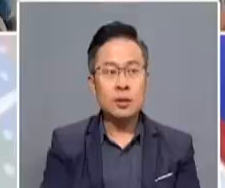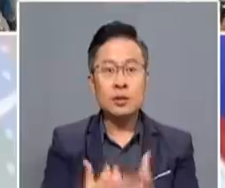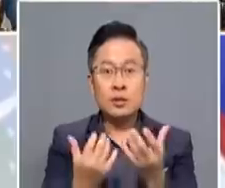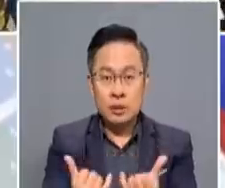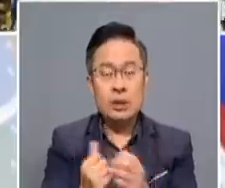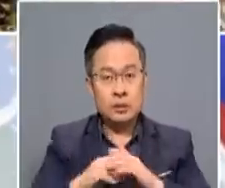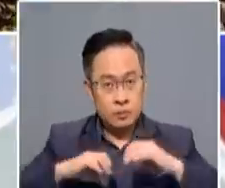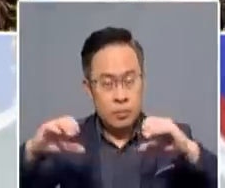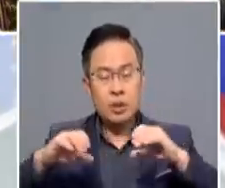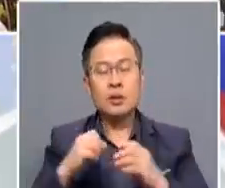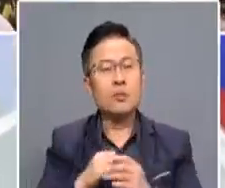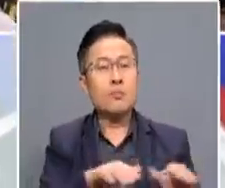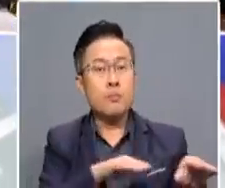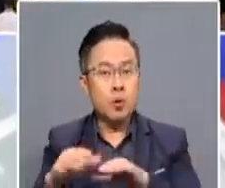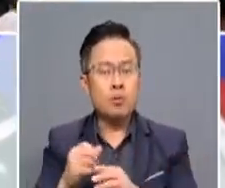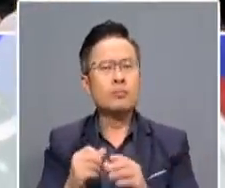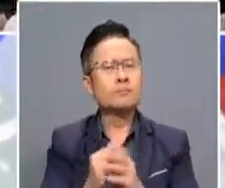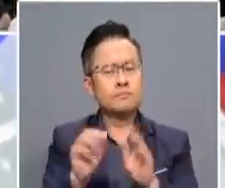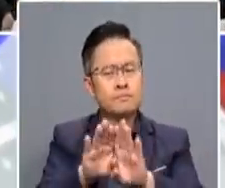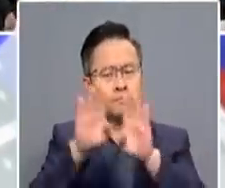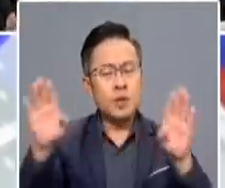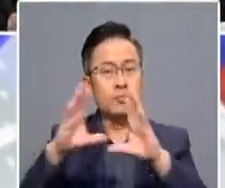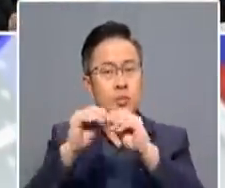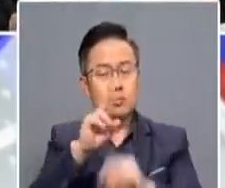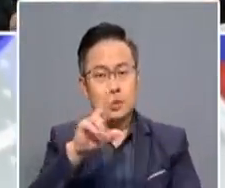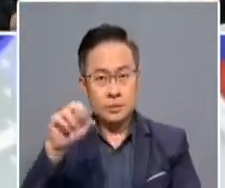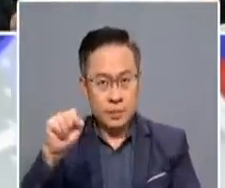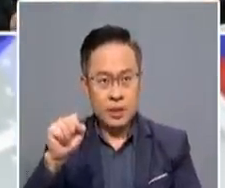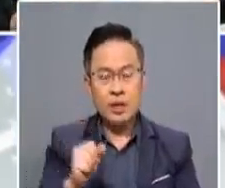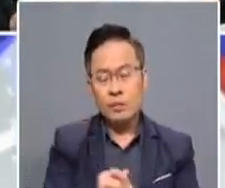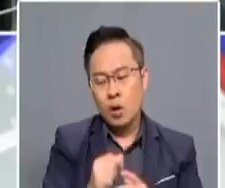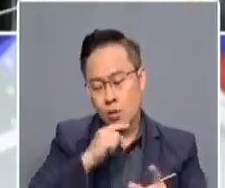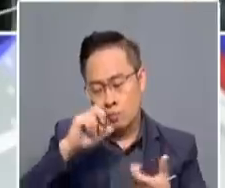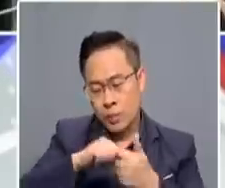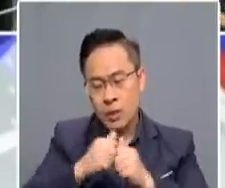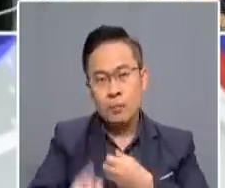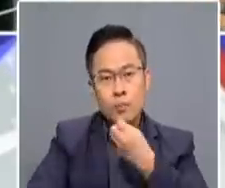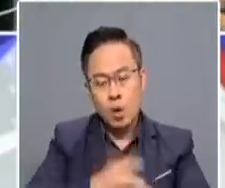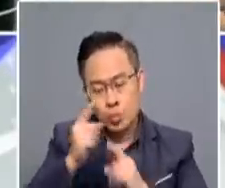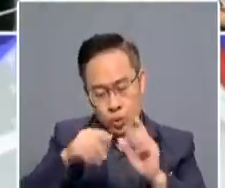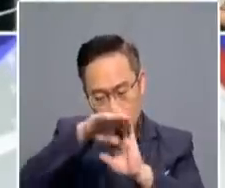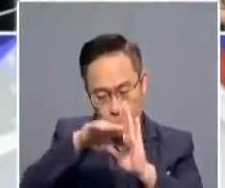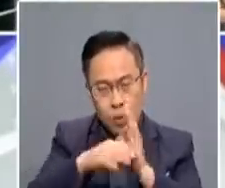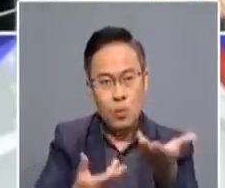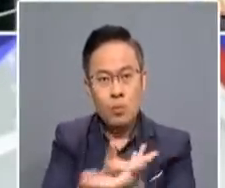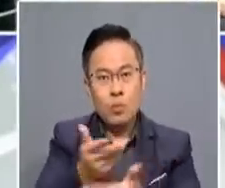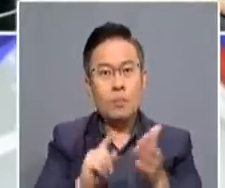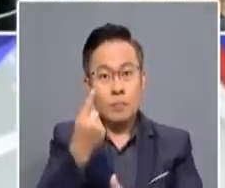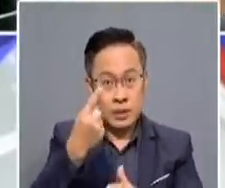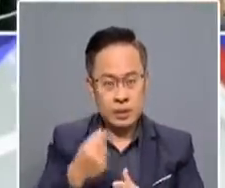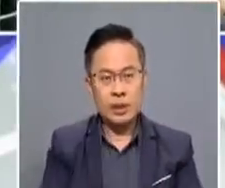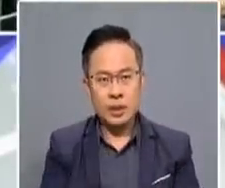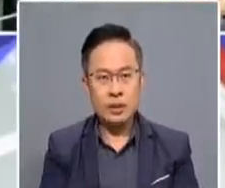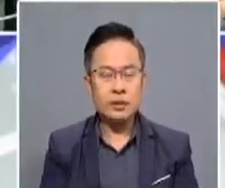ให้มีการเปิดรัฐสภาในการพิจารณาร่วมกันนะครับเพื่อเอาข้อเท็จจริงมาพูดจากันนะครับดีกว่าจะให้ฟังฝ่ายใ